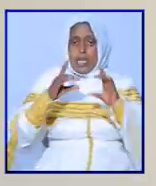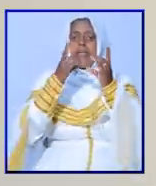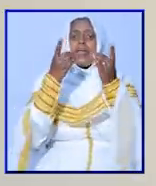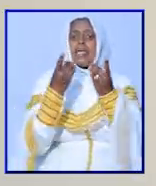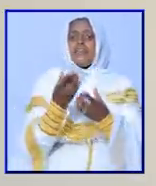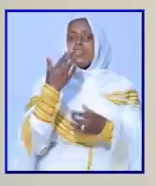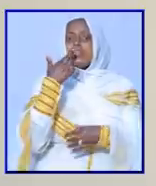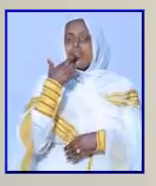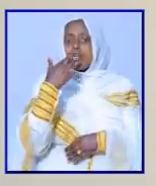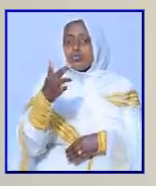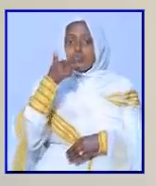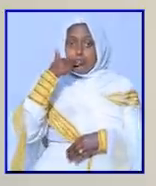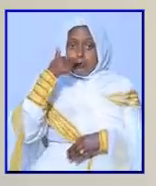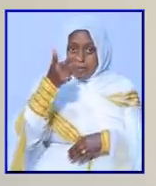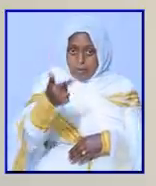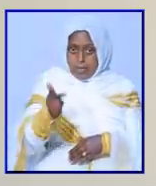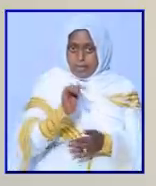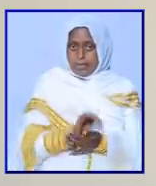የሰውነት ክፍል ናችሁ